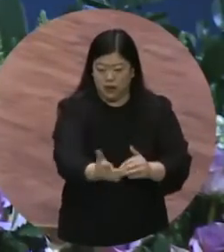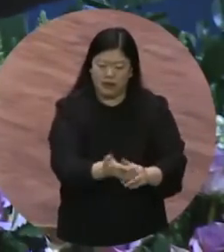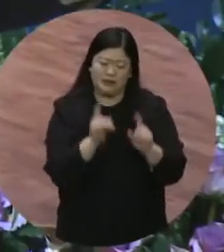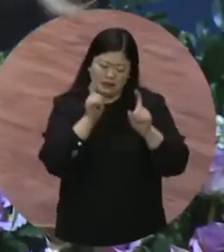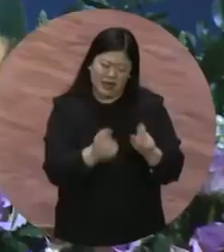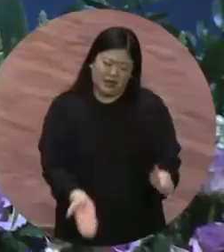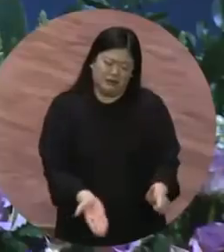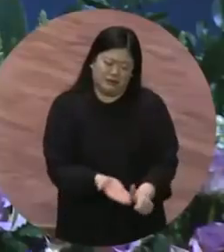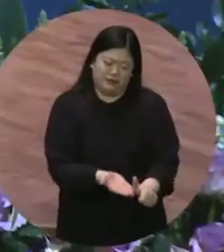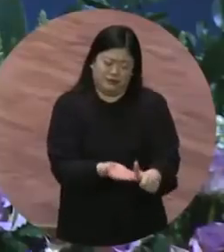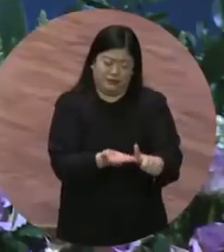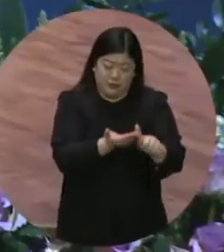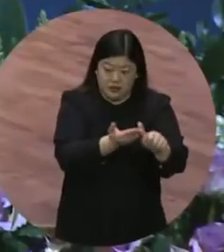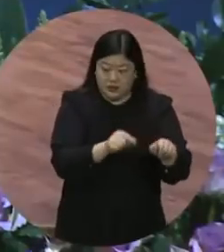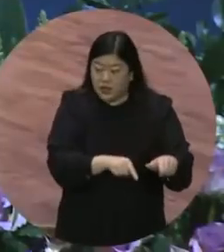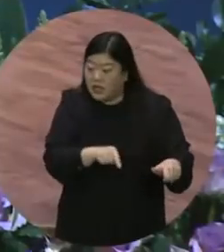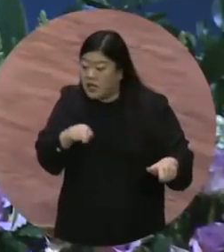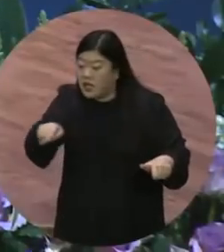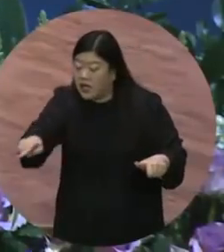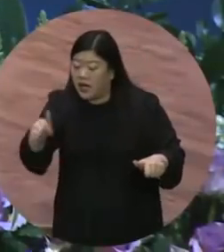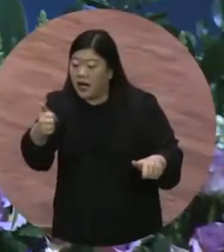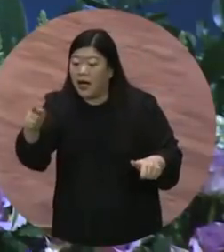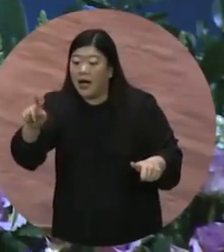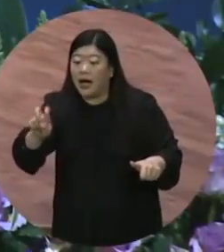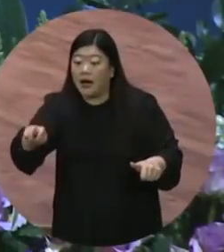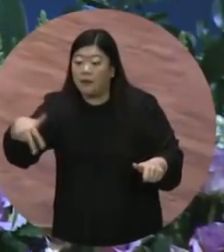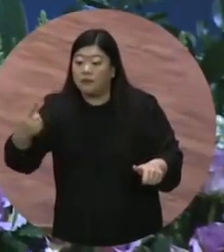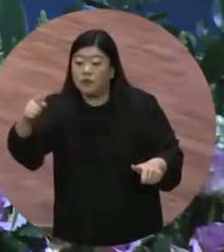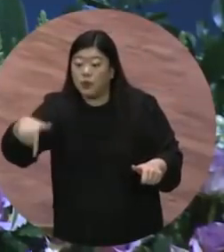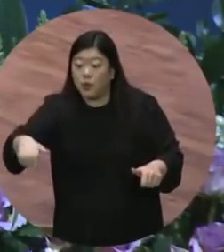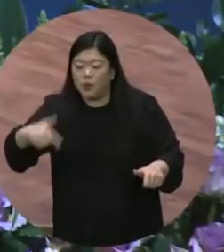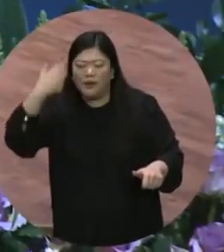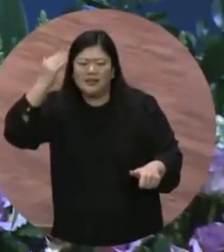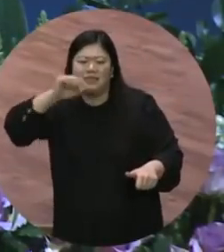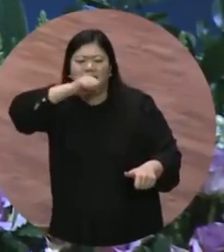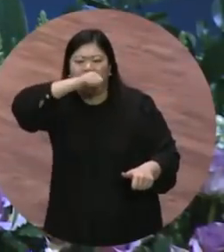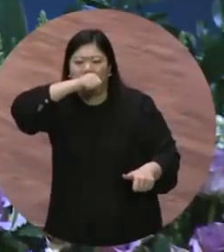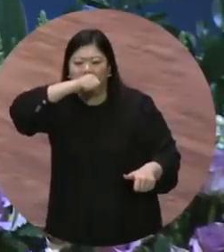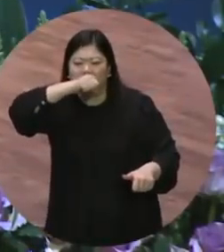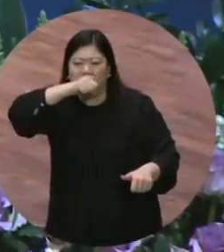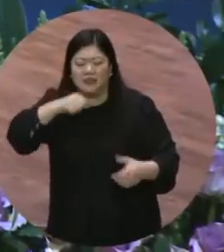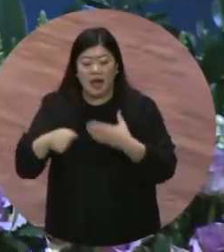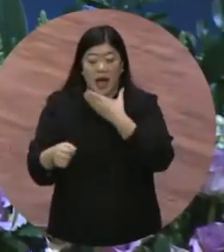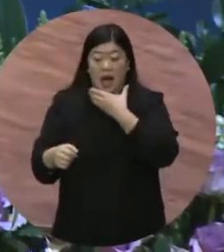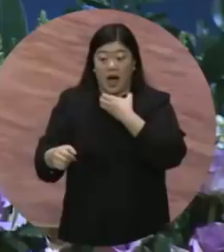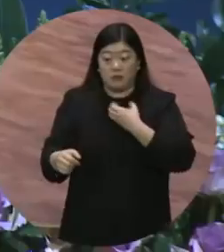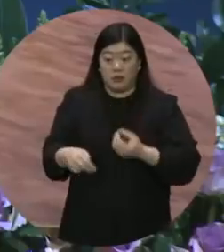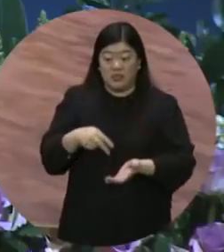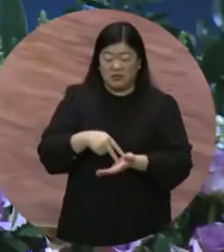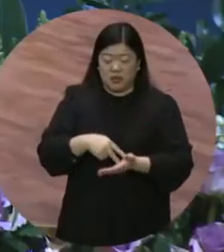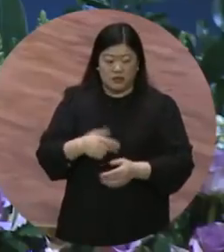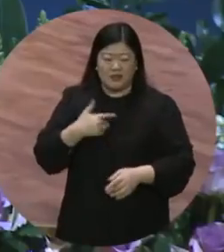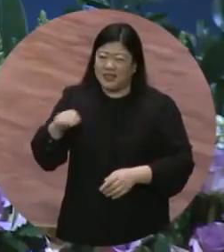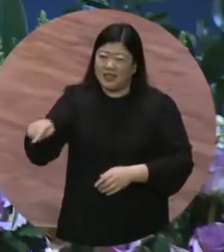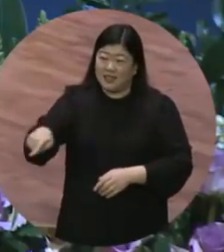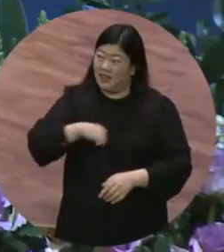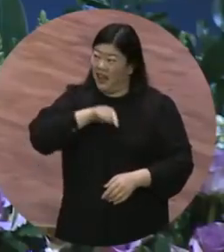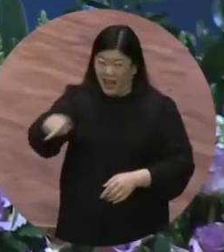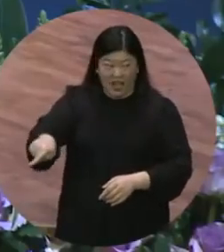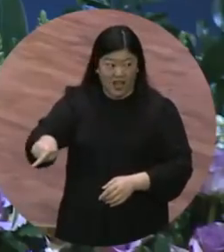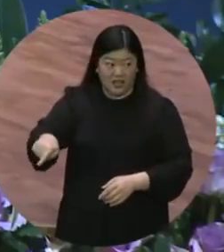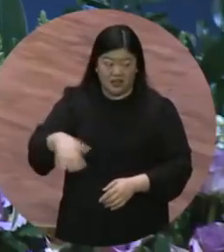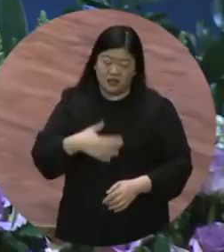거기는 함족이 사는 곳이에요. 함족은 흑인이에요. 그러니까 아브라함의 입장에서는 새로운 환경입니다. 언어가 다릅니다. 피부색이